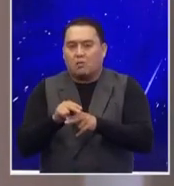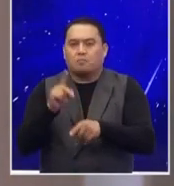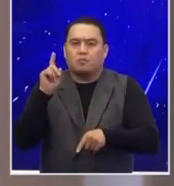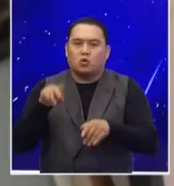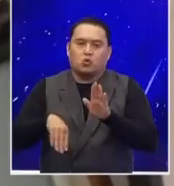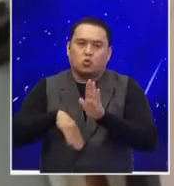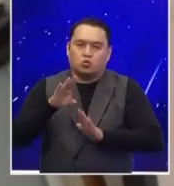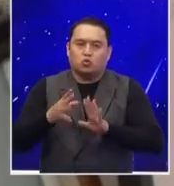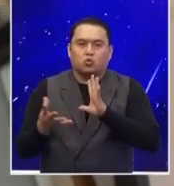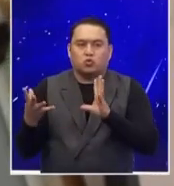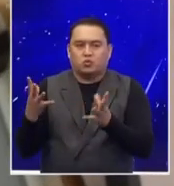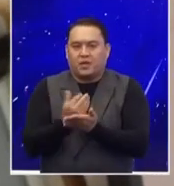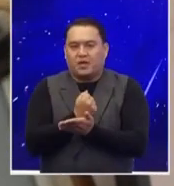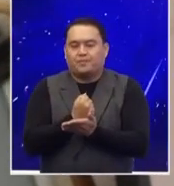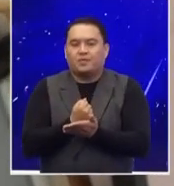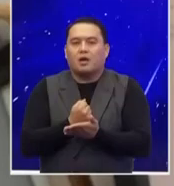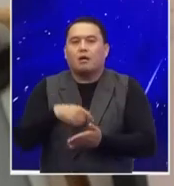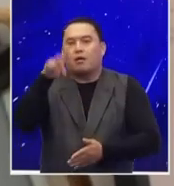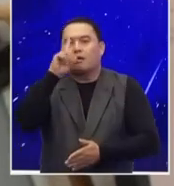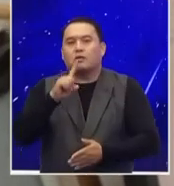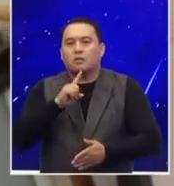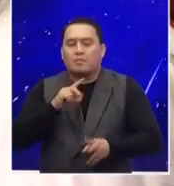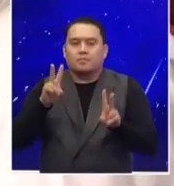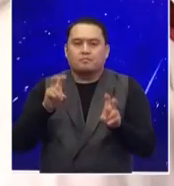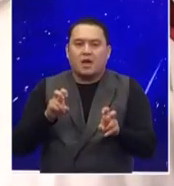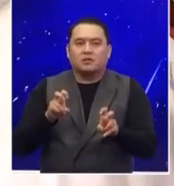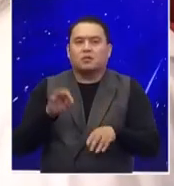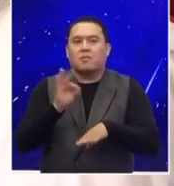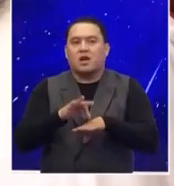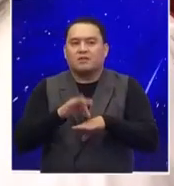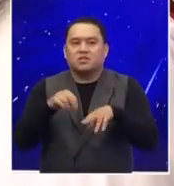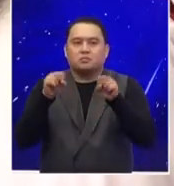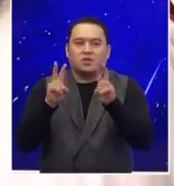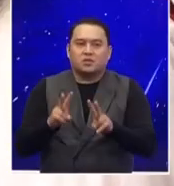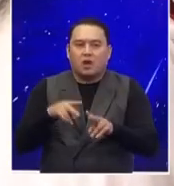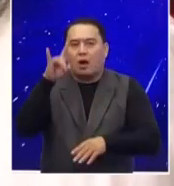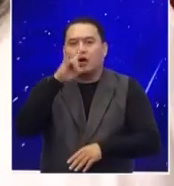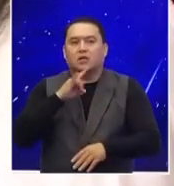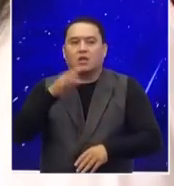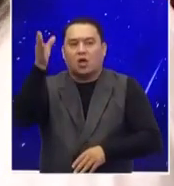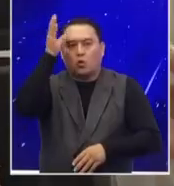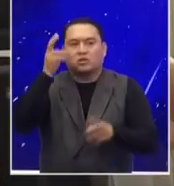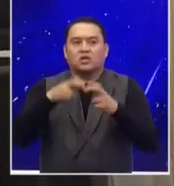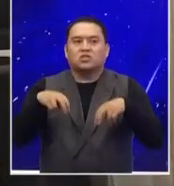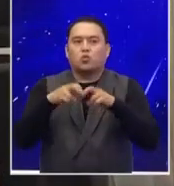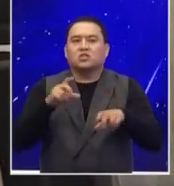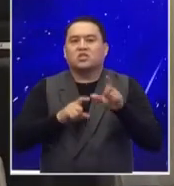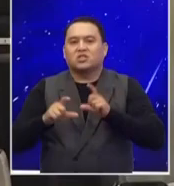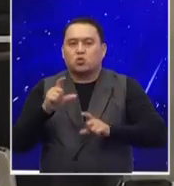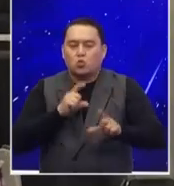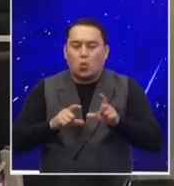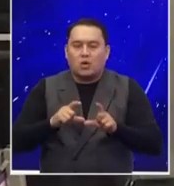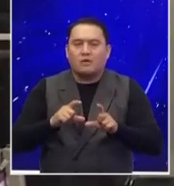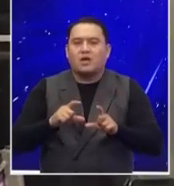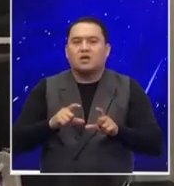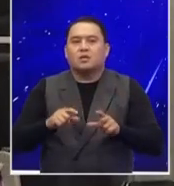лучше успех. В рамках месячника по борьбе с онкологическими заболеваниями специалисты Казахского научно-исследовательского института онкологии и